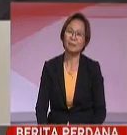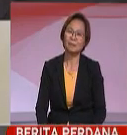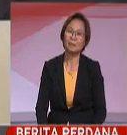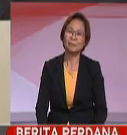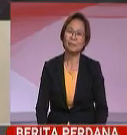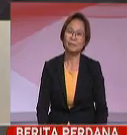hai